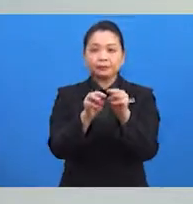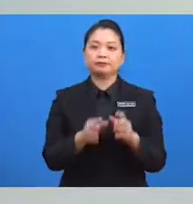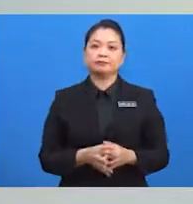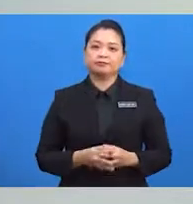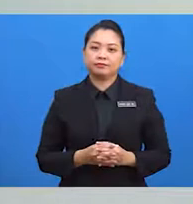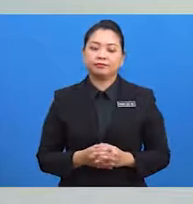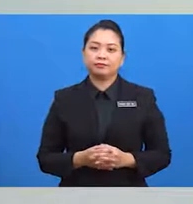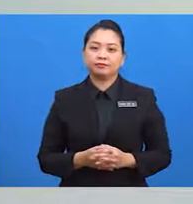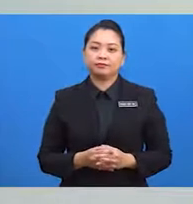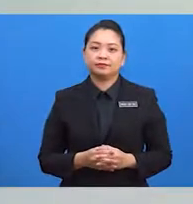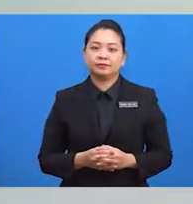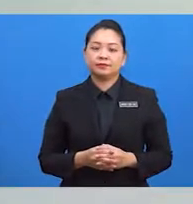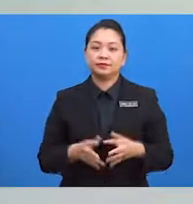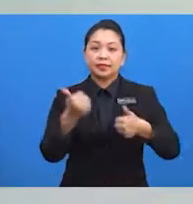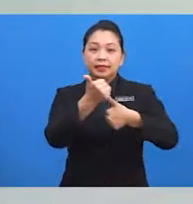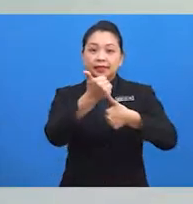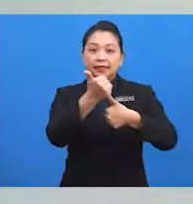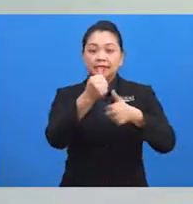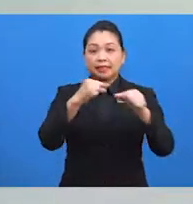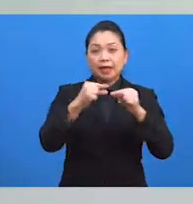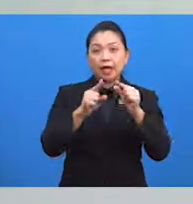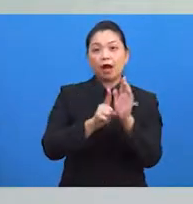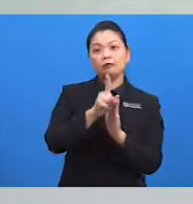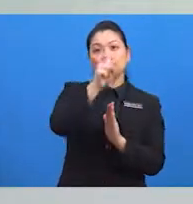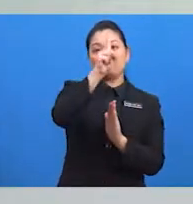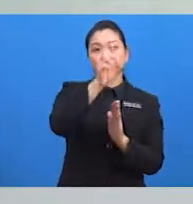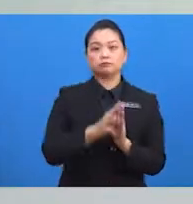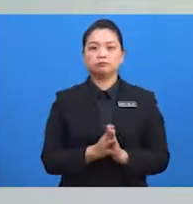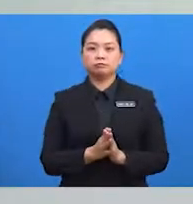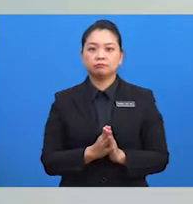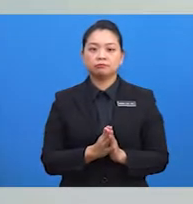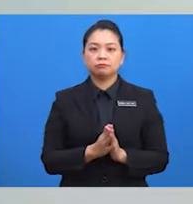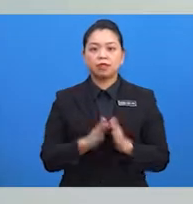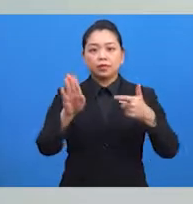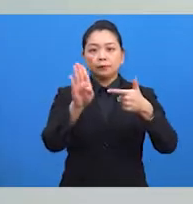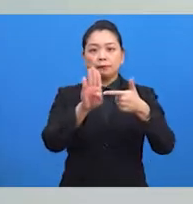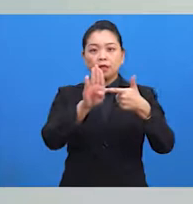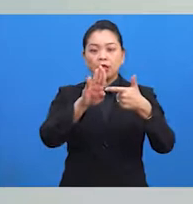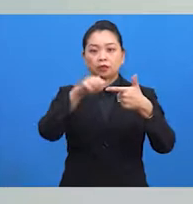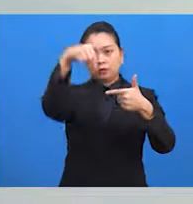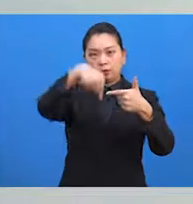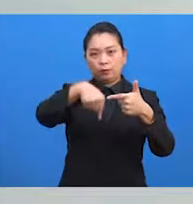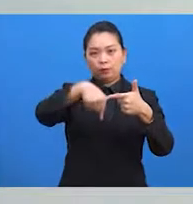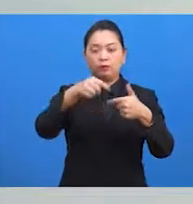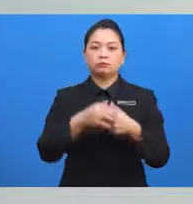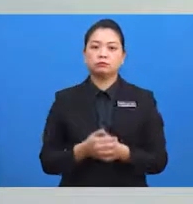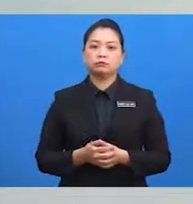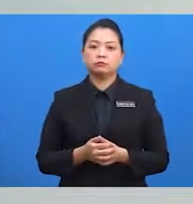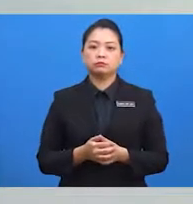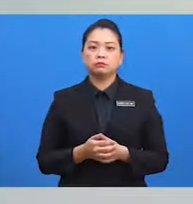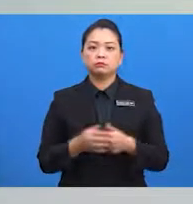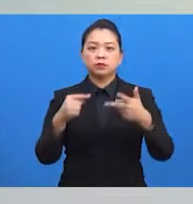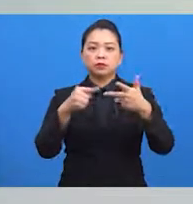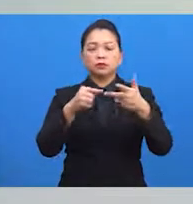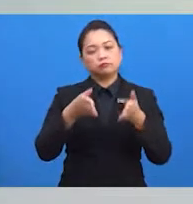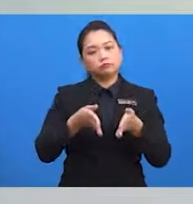sinar alfa bergerak ke atas Sinar beta bergerak kebawah dan sinar gamma burger Hai